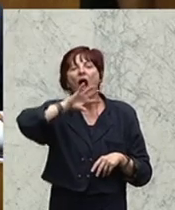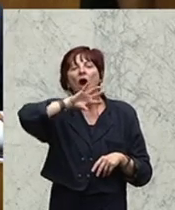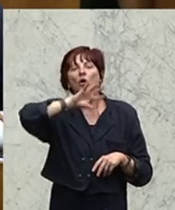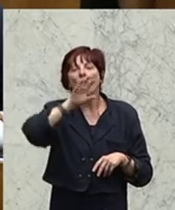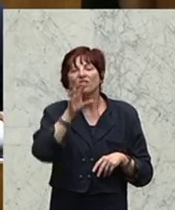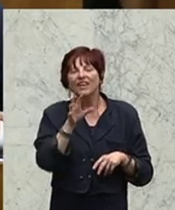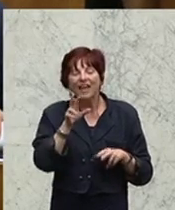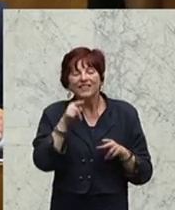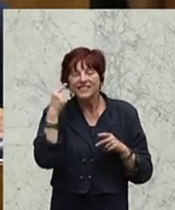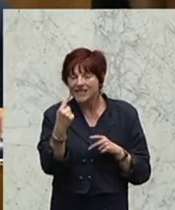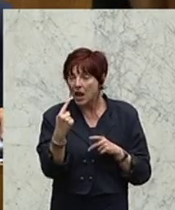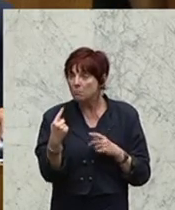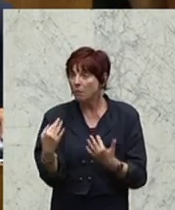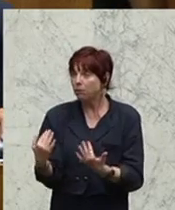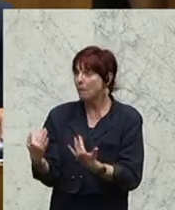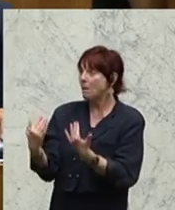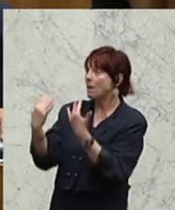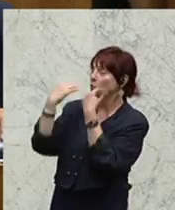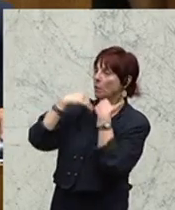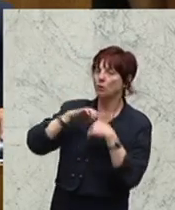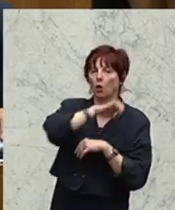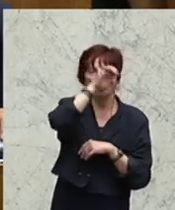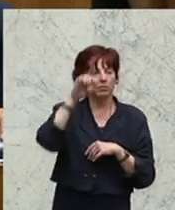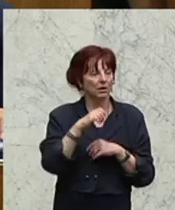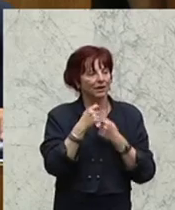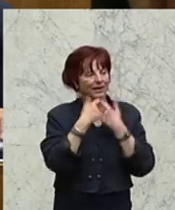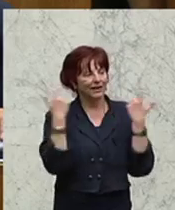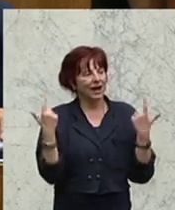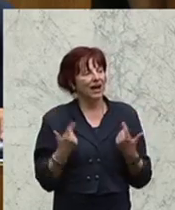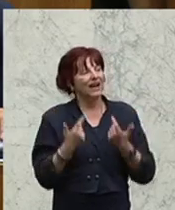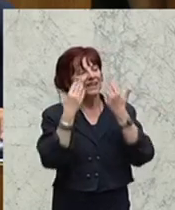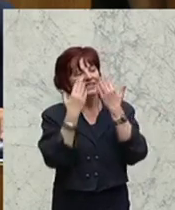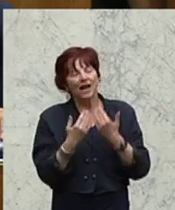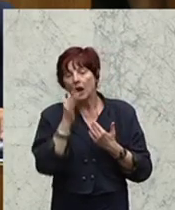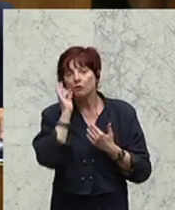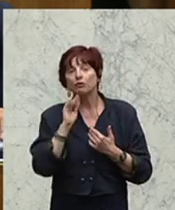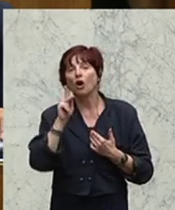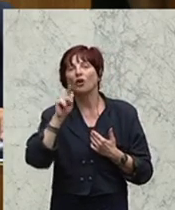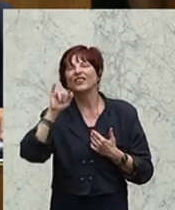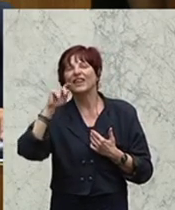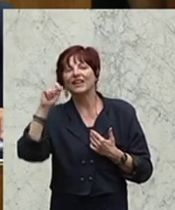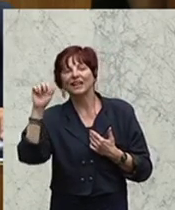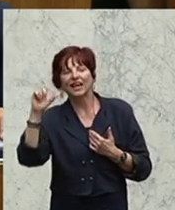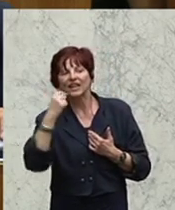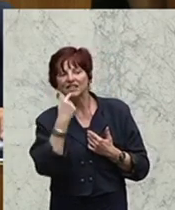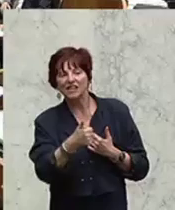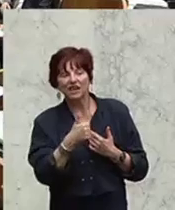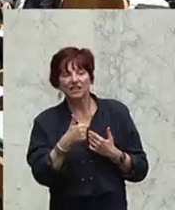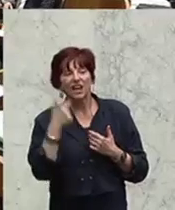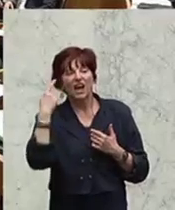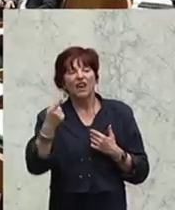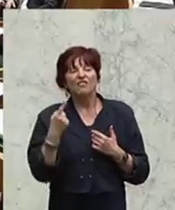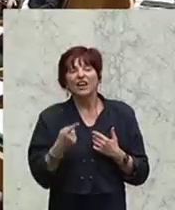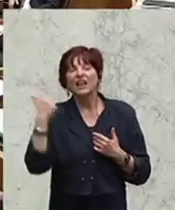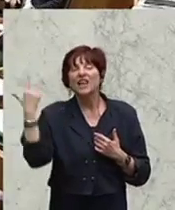in Gang setzen. Ist ja keine Frage. Die Zahlen, die Frau Dietrich genannt hat, wenn hier Landstriche aufgekauft werden in der